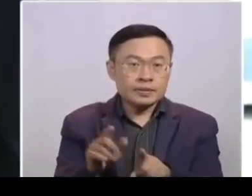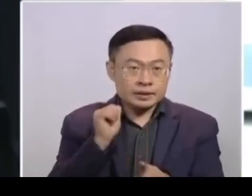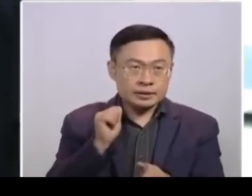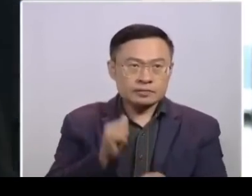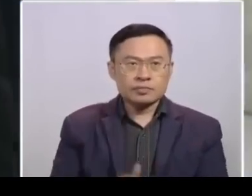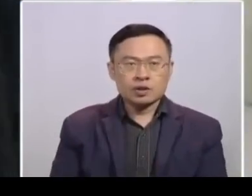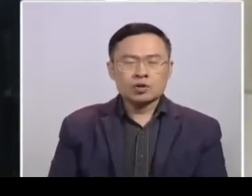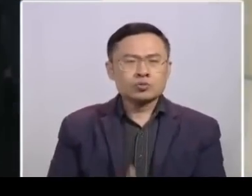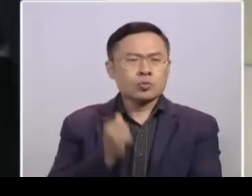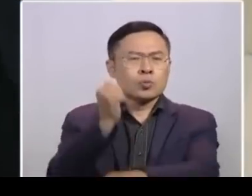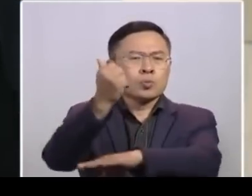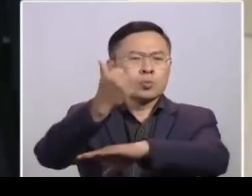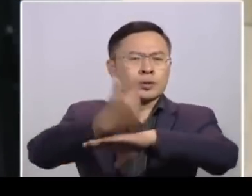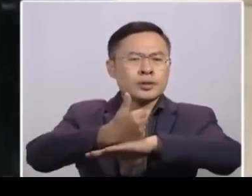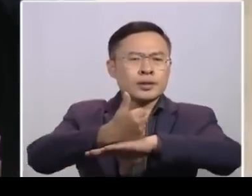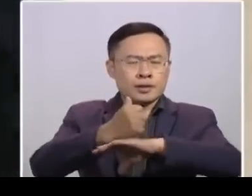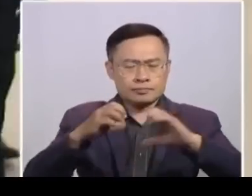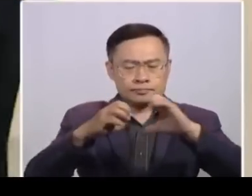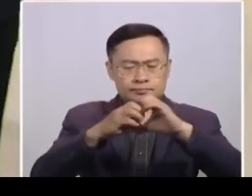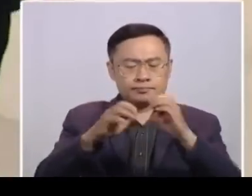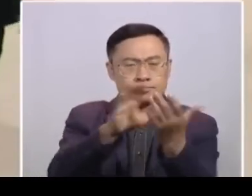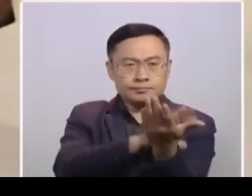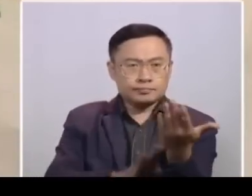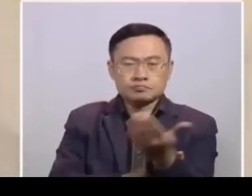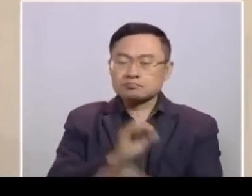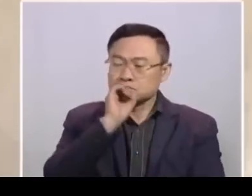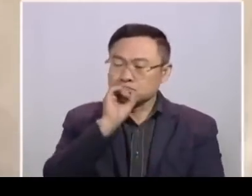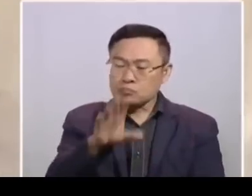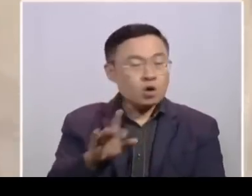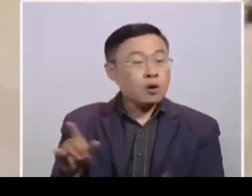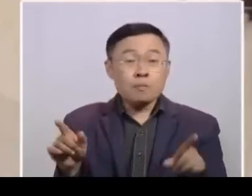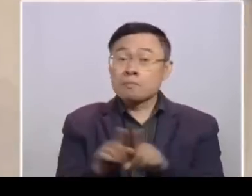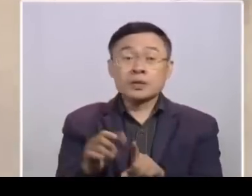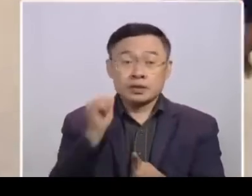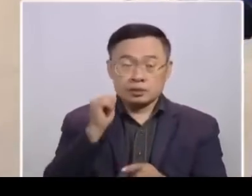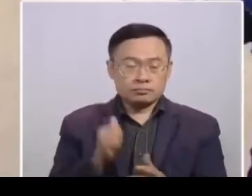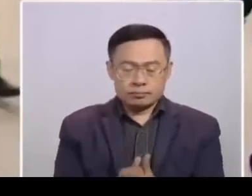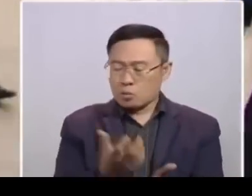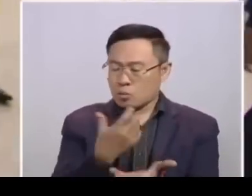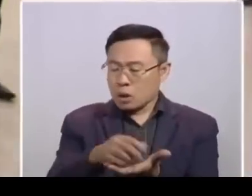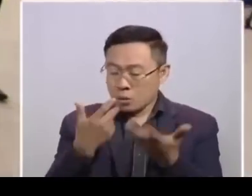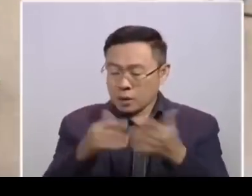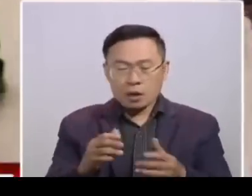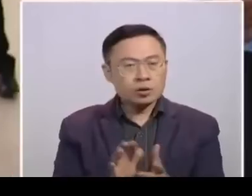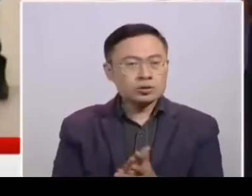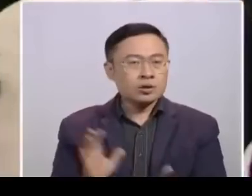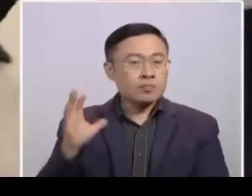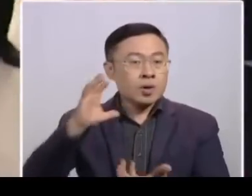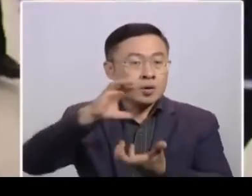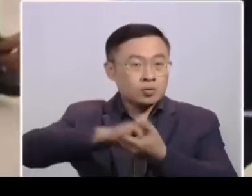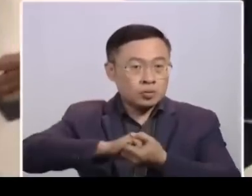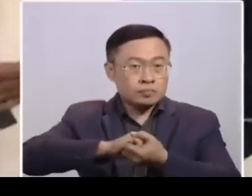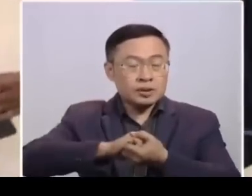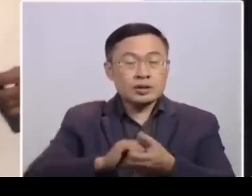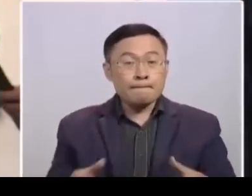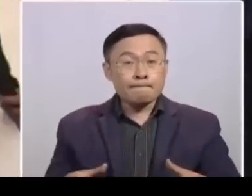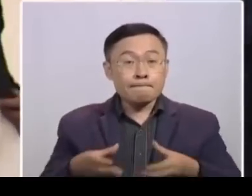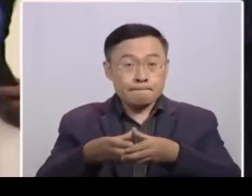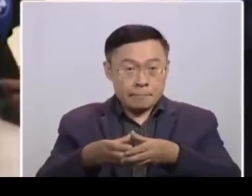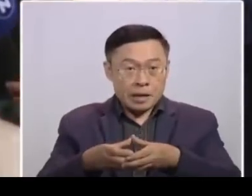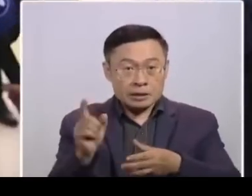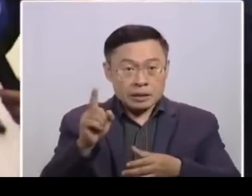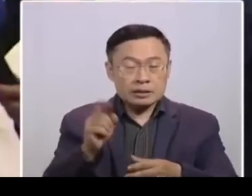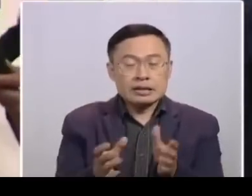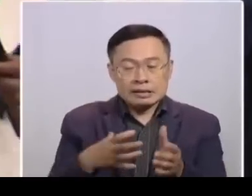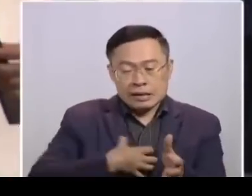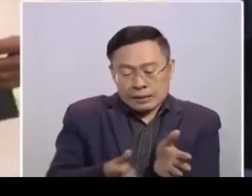กูลบอกว่าตอนนี้เนี่ยท่าทีของพรรคยังเหมือนเดิมเพราะว่าก่อนหน้านี้ก็ชัดเจนนะว่าไม่สามารถที่จะร่วมงานกับพรรคที่มีนโยบายแก้